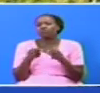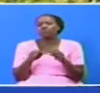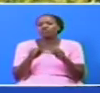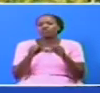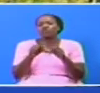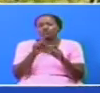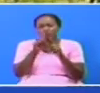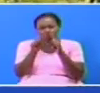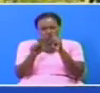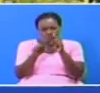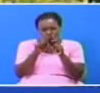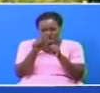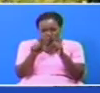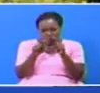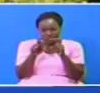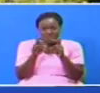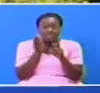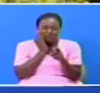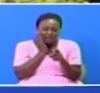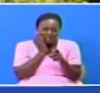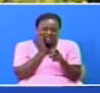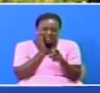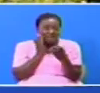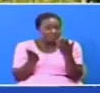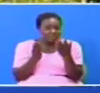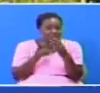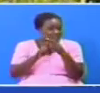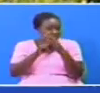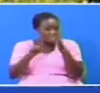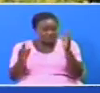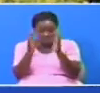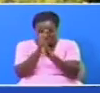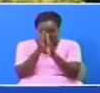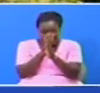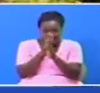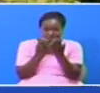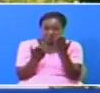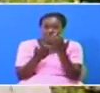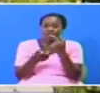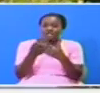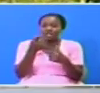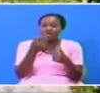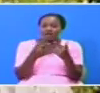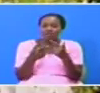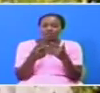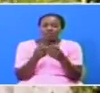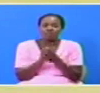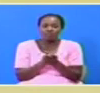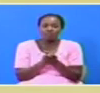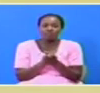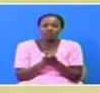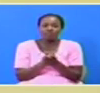mother. We are still at lunch, I think somewhere. The mother has been reported at the police station.